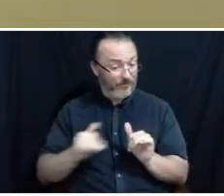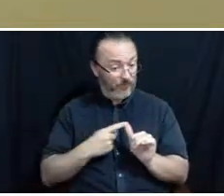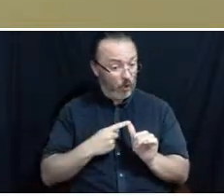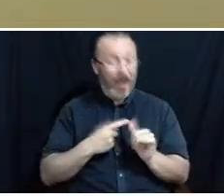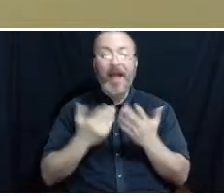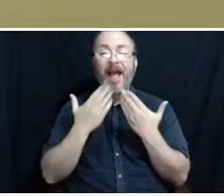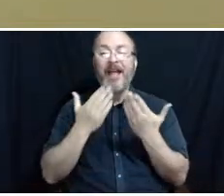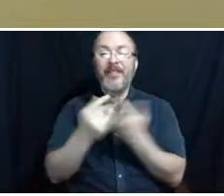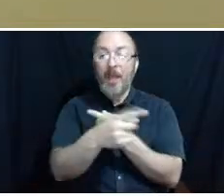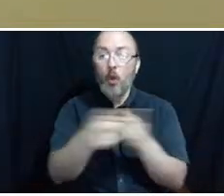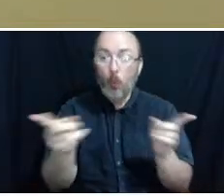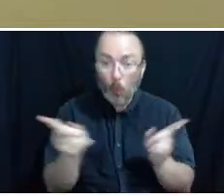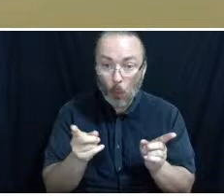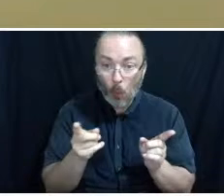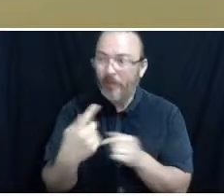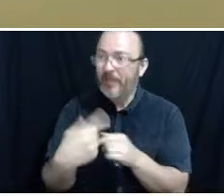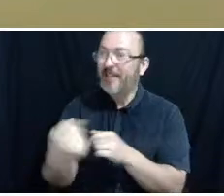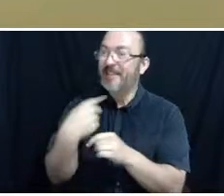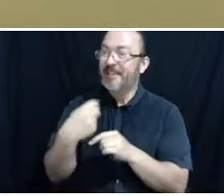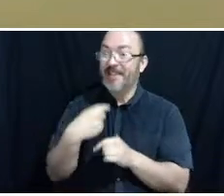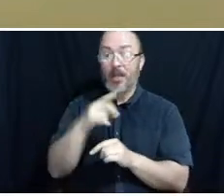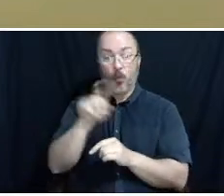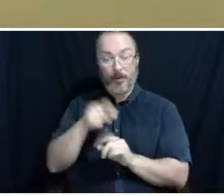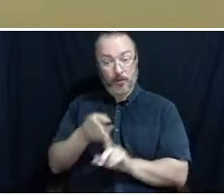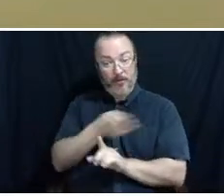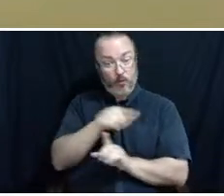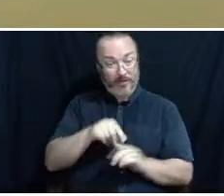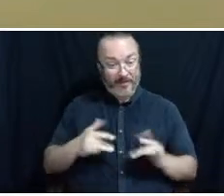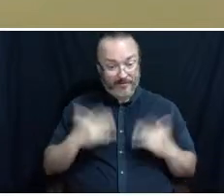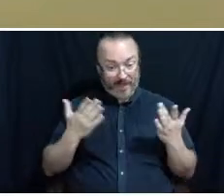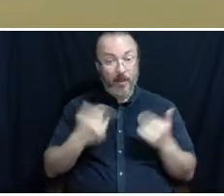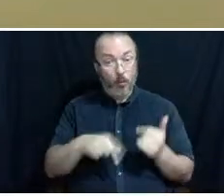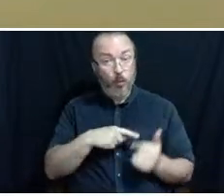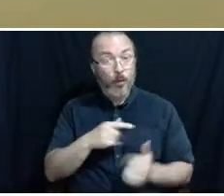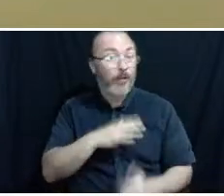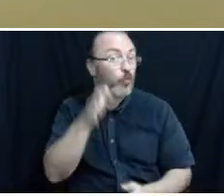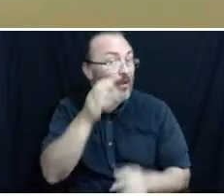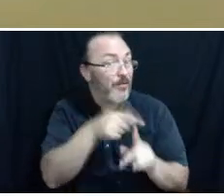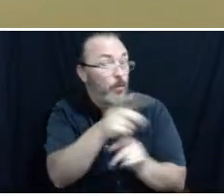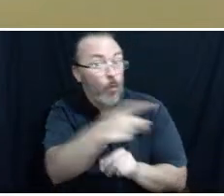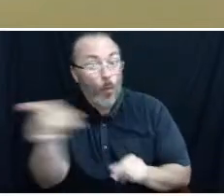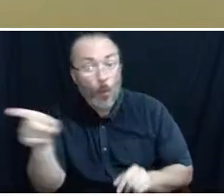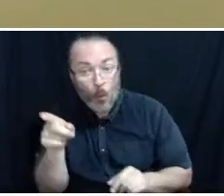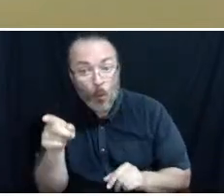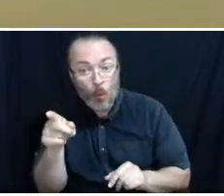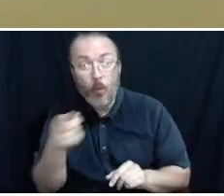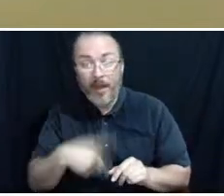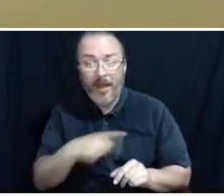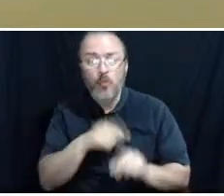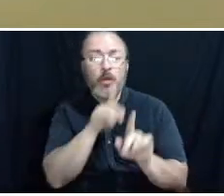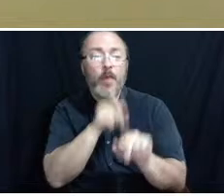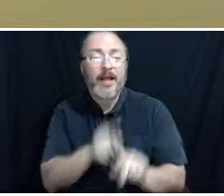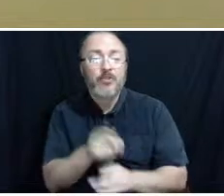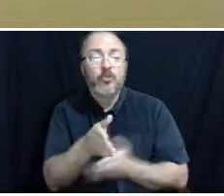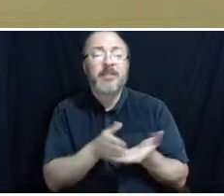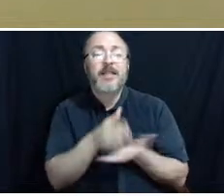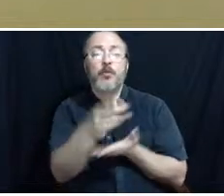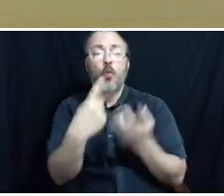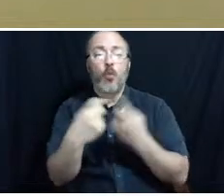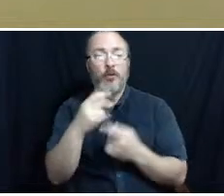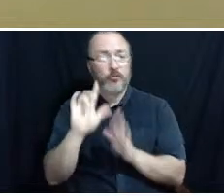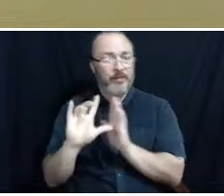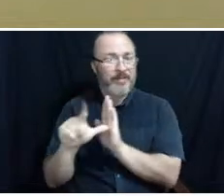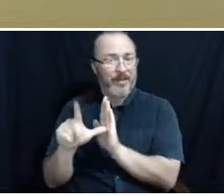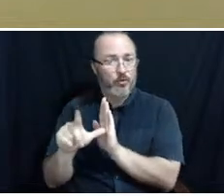des questions avant l'événement. Nous souhaitons entendre vos réactions et nous allons répondre à certaines de vos questions un peu plus tard pendant la réunion. Nous